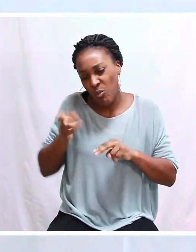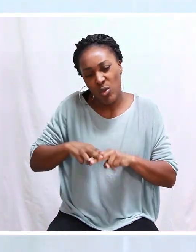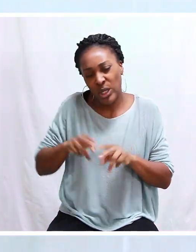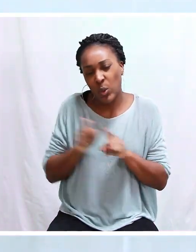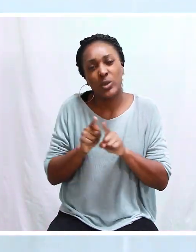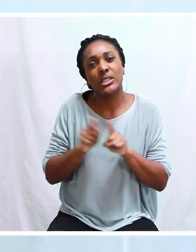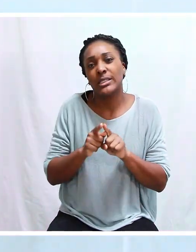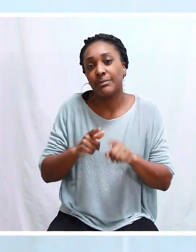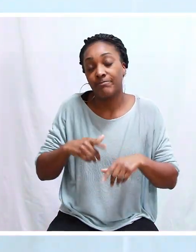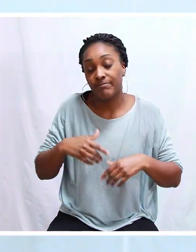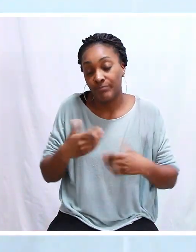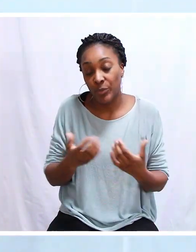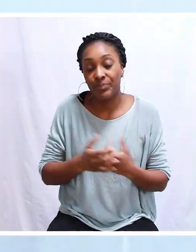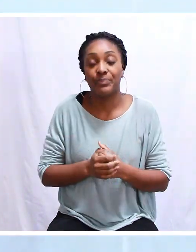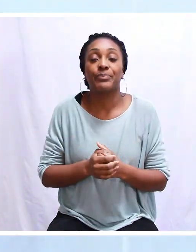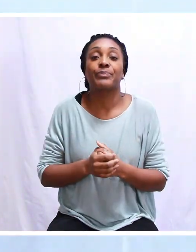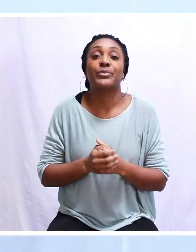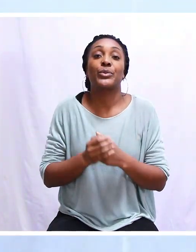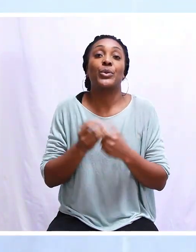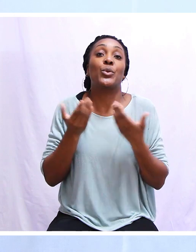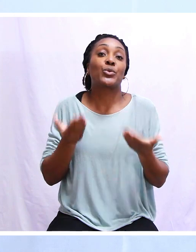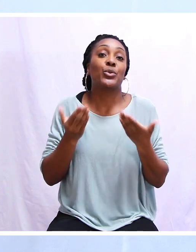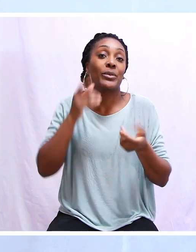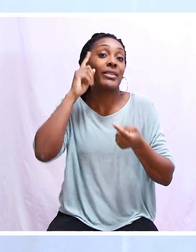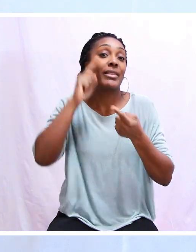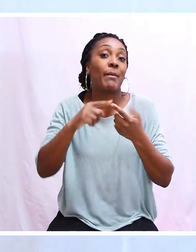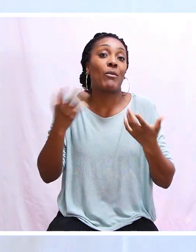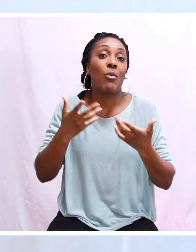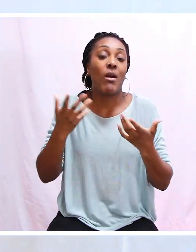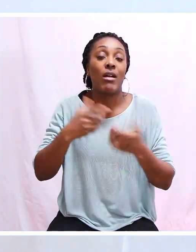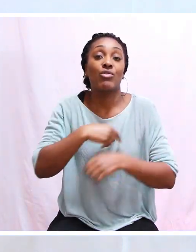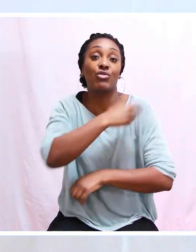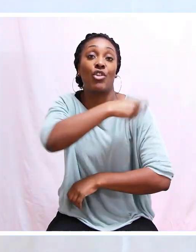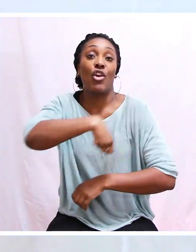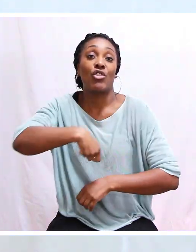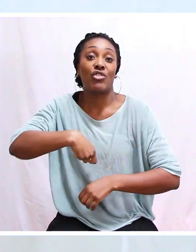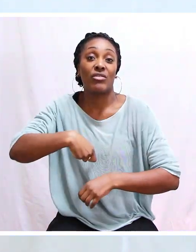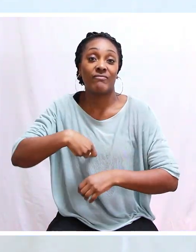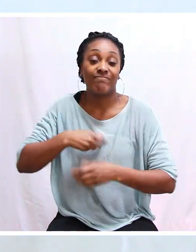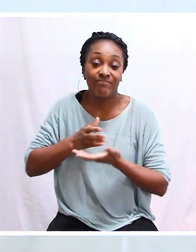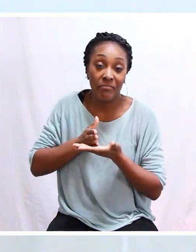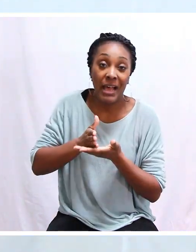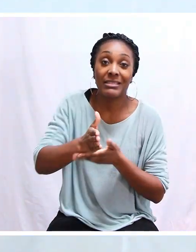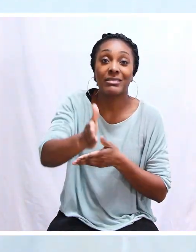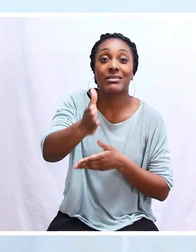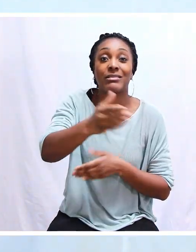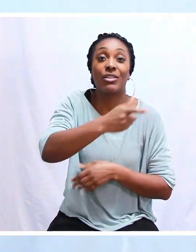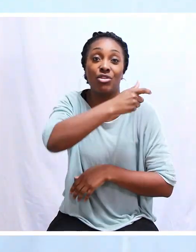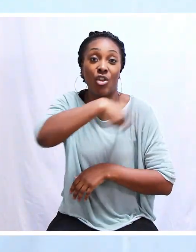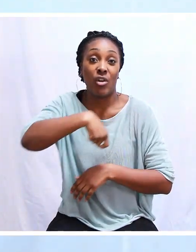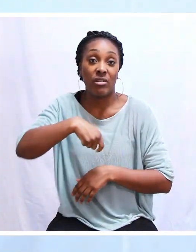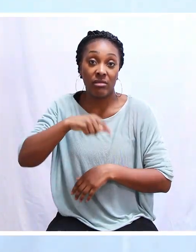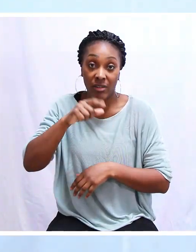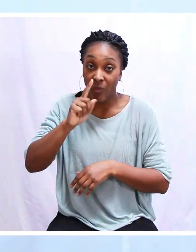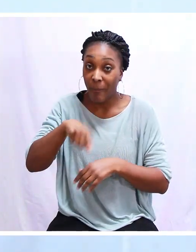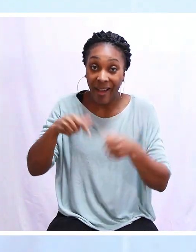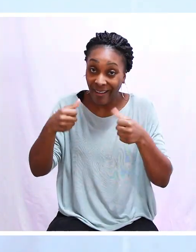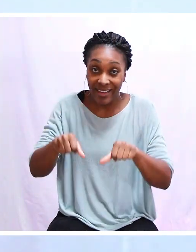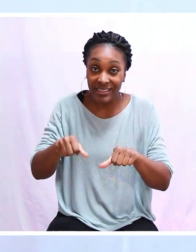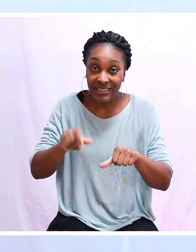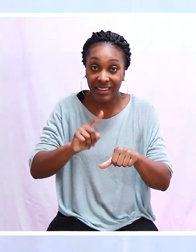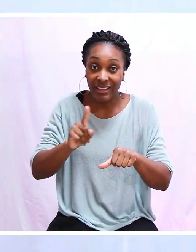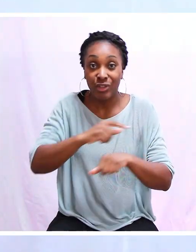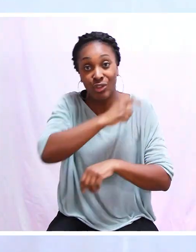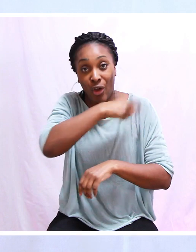retrouver. Et j'aimerais vous parler aujourd'hui de la vallée du deuil dans laquelle on ne fait que passer et on n'est pas appelé à rester dans la vallée du